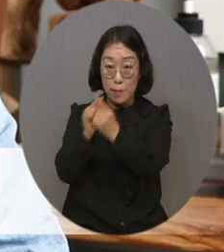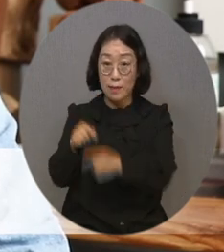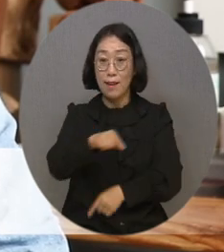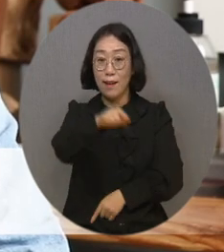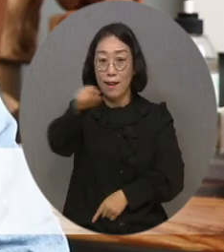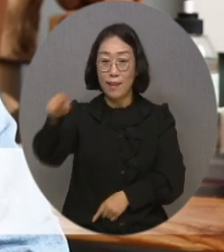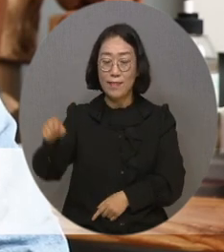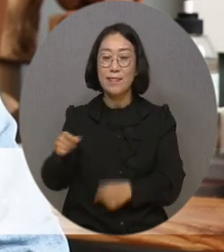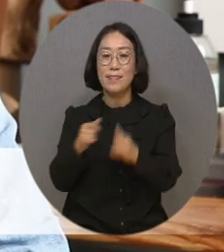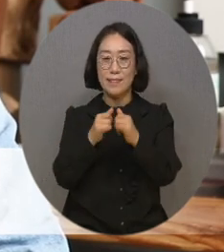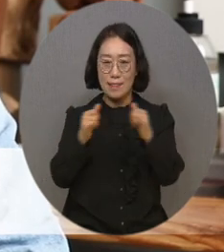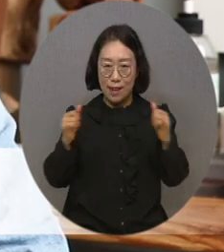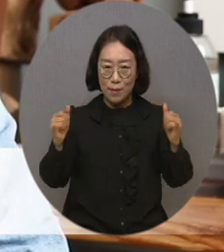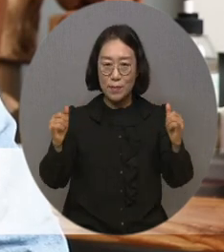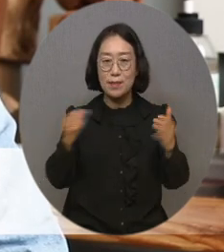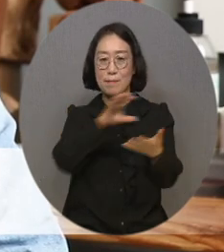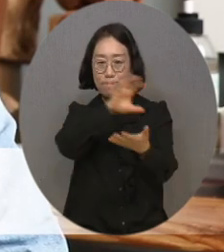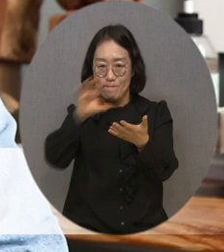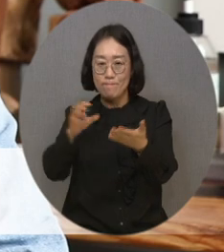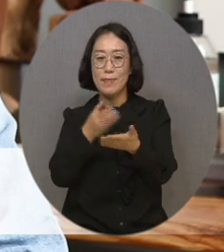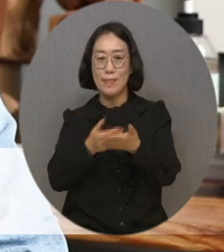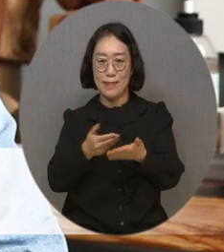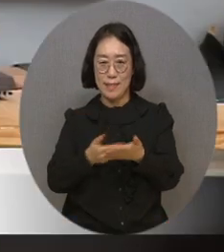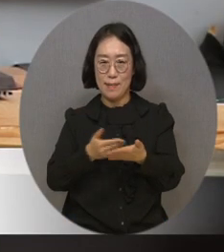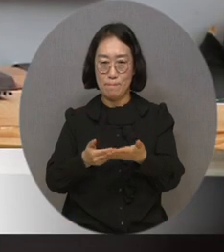사람들을 대상으로 작업을 하고 있습니다.